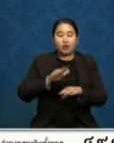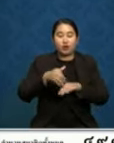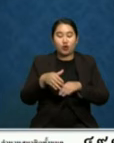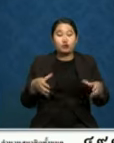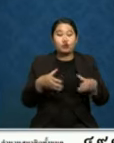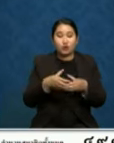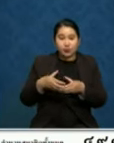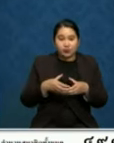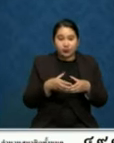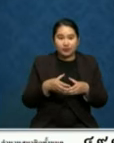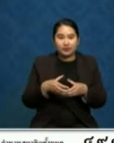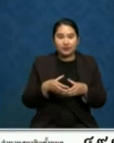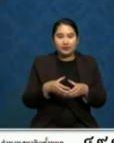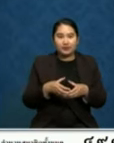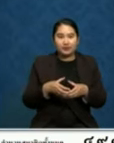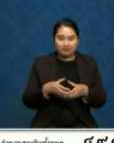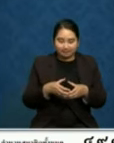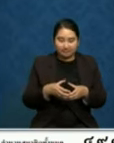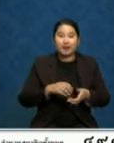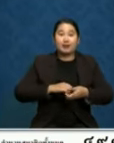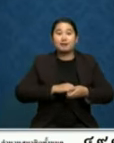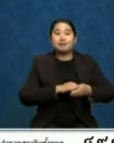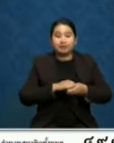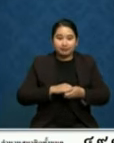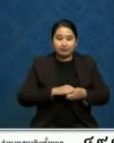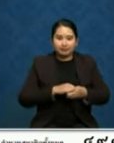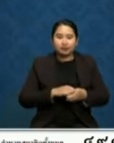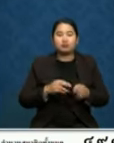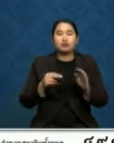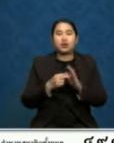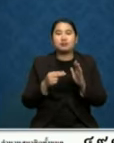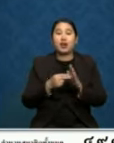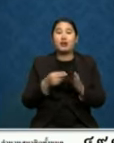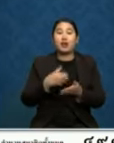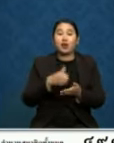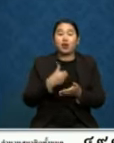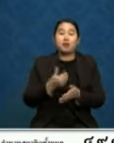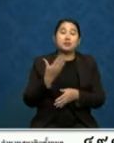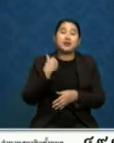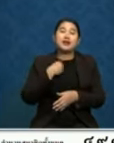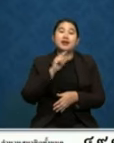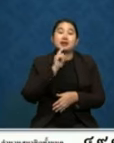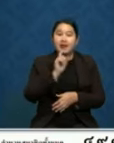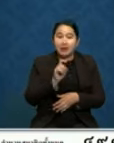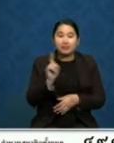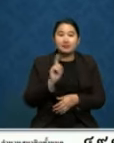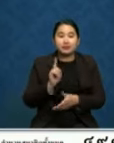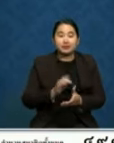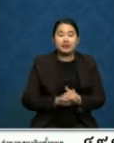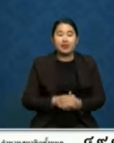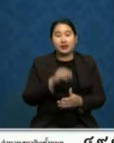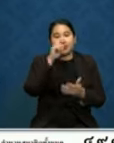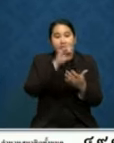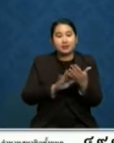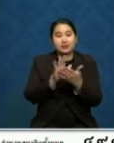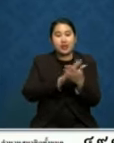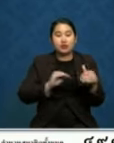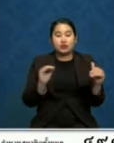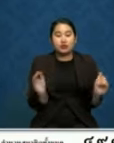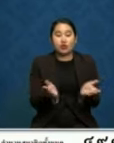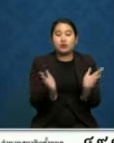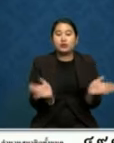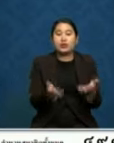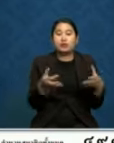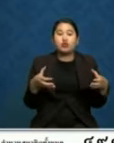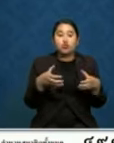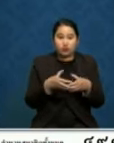กลุ่มกันได้อย่างมีประสิทธิภาพมันก็จะกลับไปคำถามตอนแรกอะครับว่าประเทศเราส่งเสริมการรว